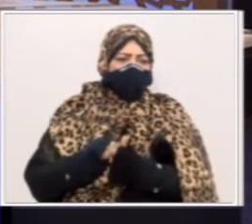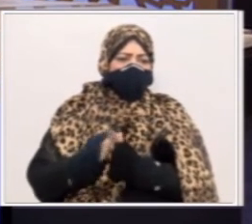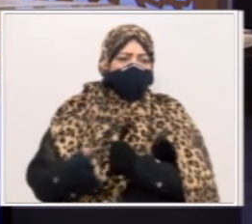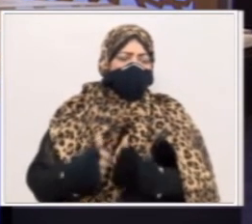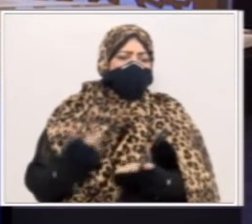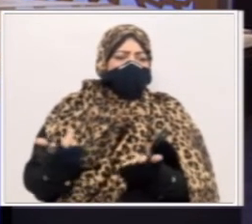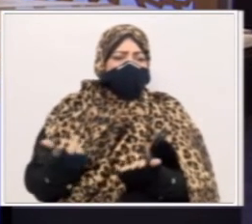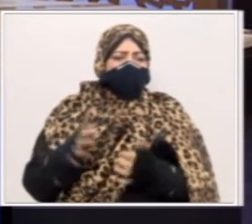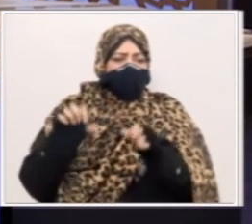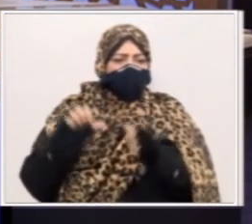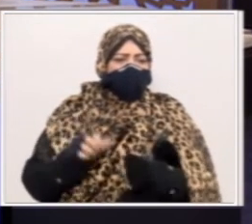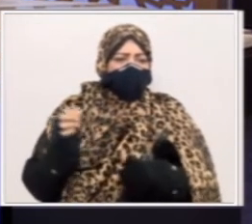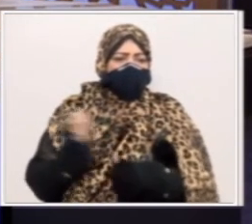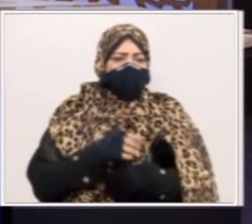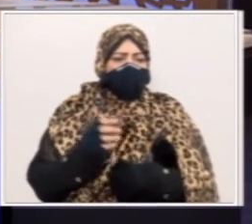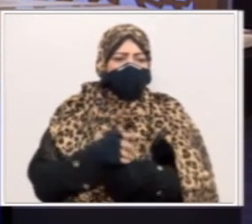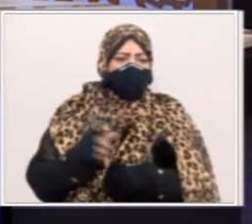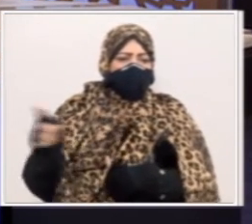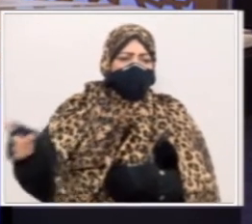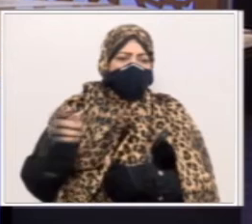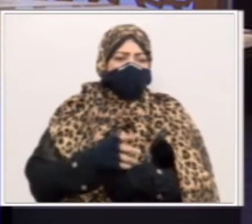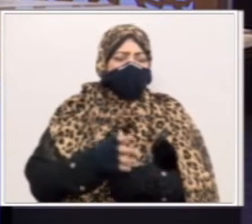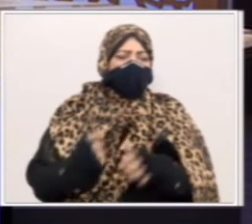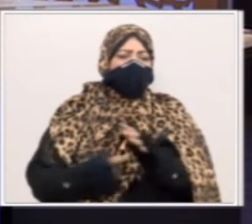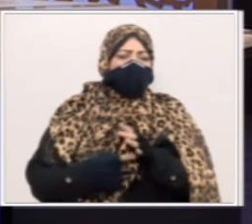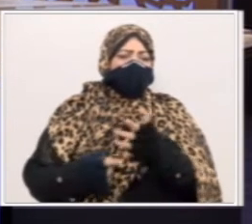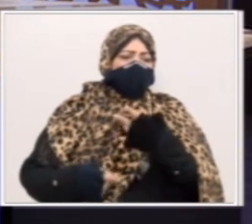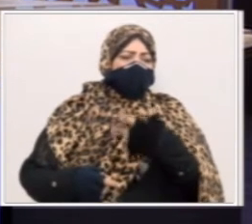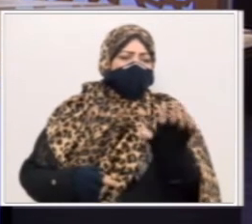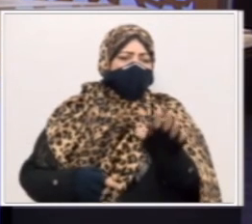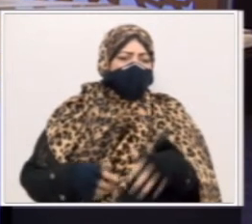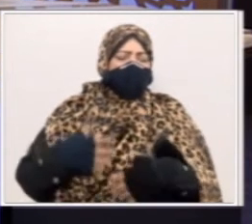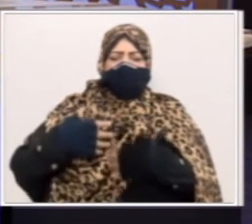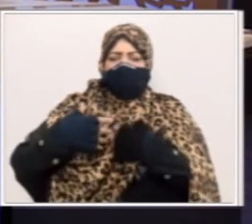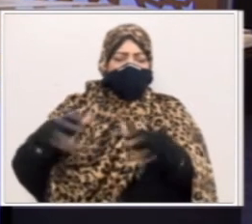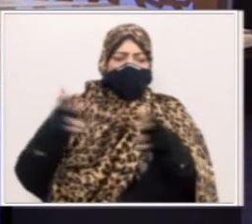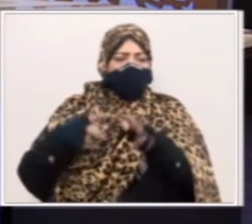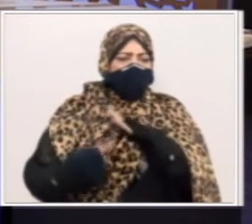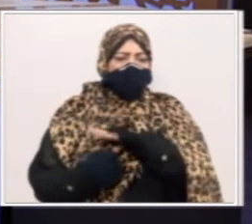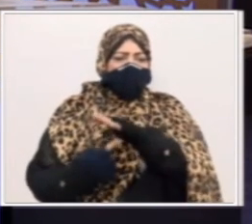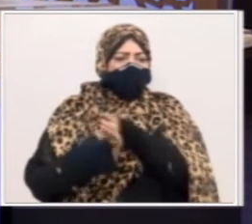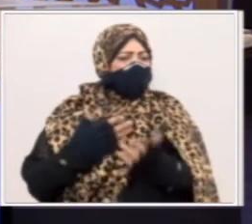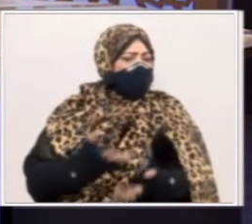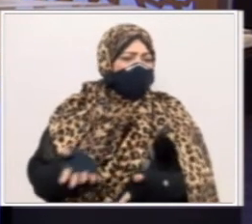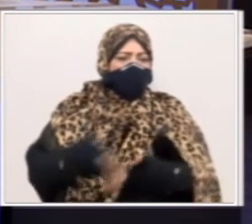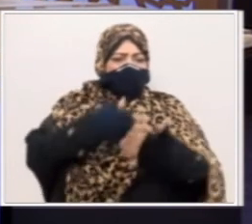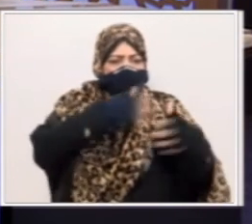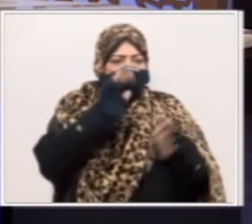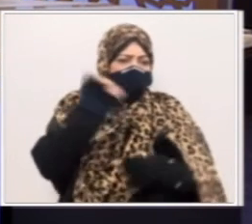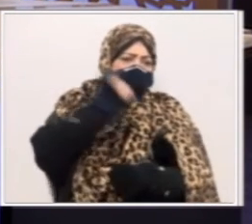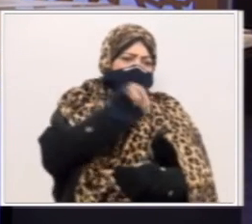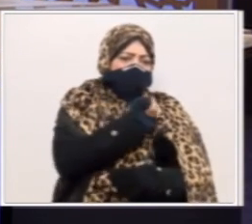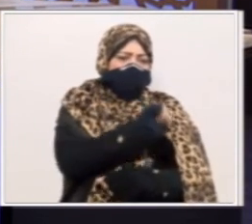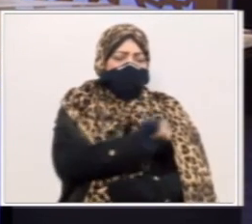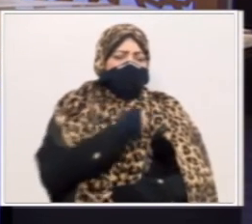ما احتجتي للخروج لك الخروج. يعني نطلع عادي يعني. تطلعي وما عليك شتم ما دام، حتى يستدرك هو، لين يتصل